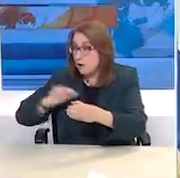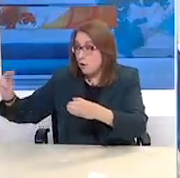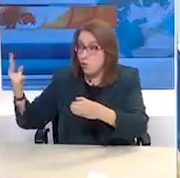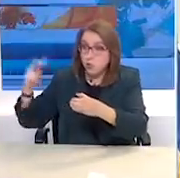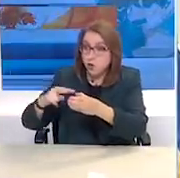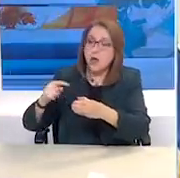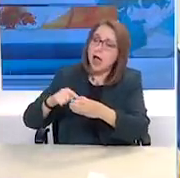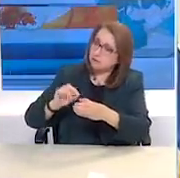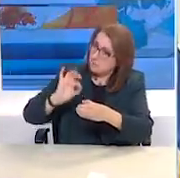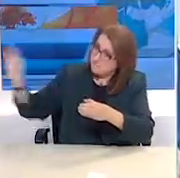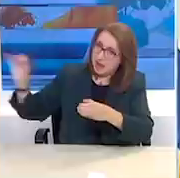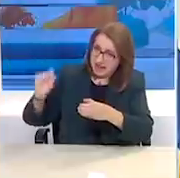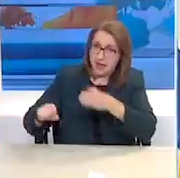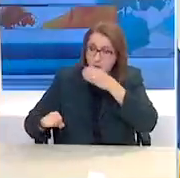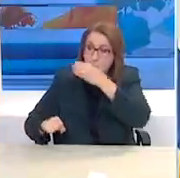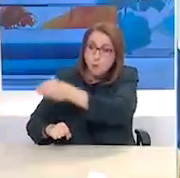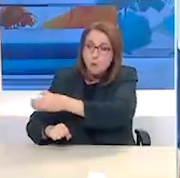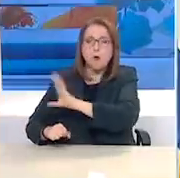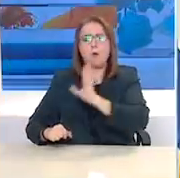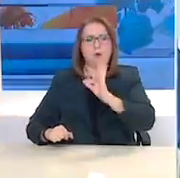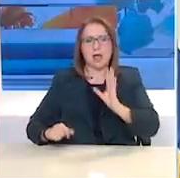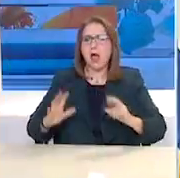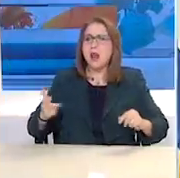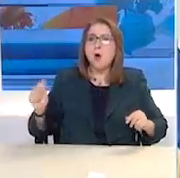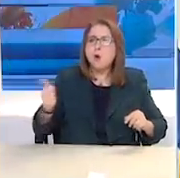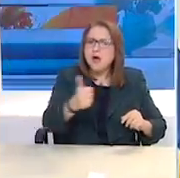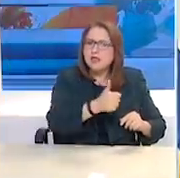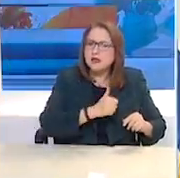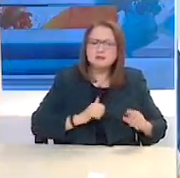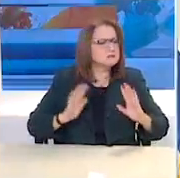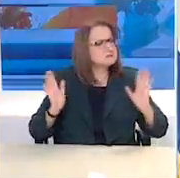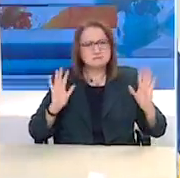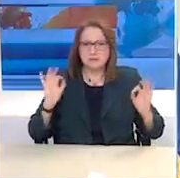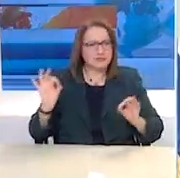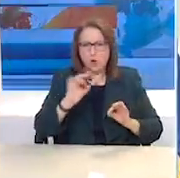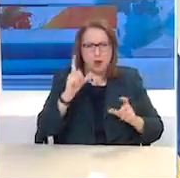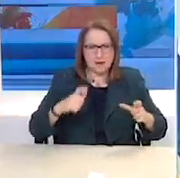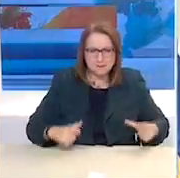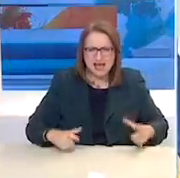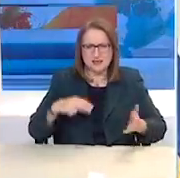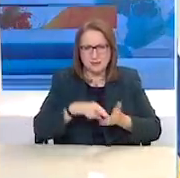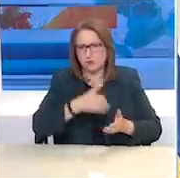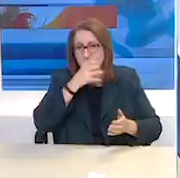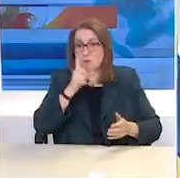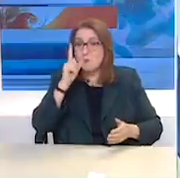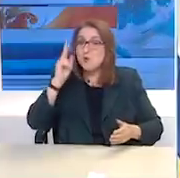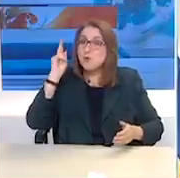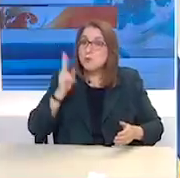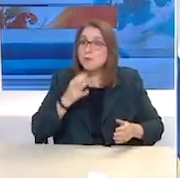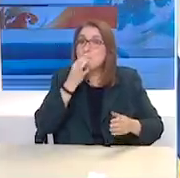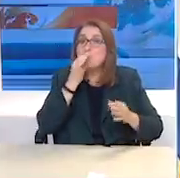είσαι ασθενής και βήχεις, μάλιστα μερικοί λένε ακόμα και με την ομιλία μπορεί να το μεταδώσει κάποιος ο οποίος έχει ελαφρά συμπτώματα, είναι